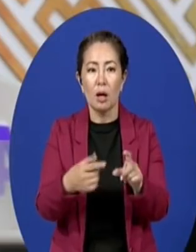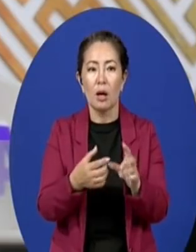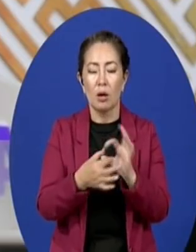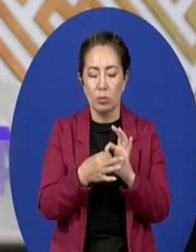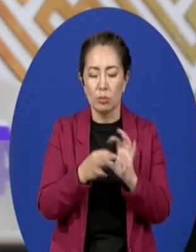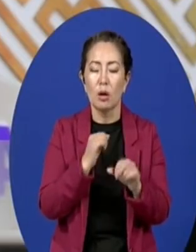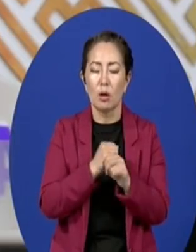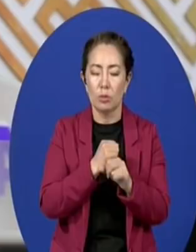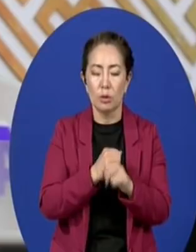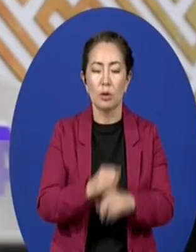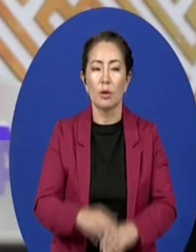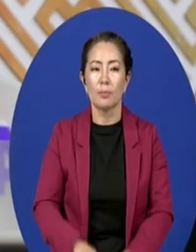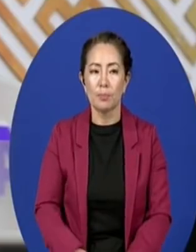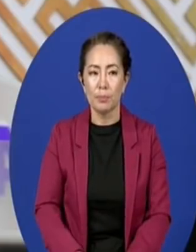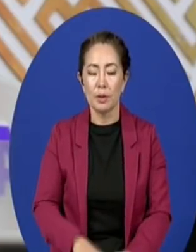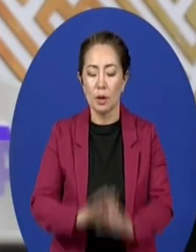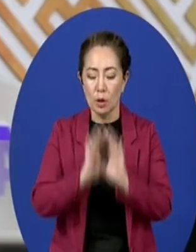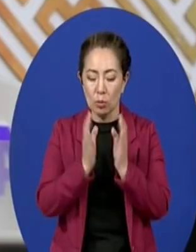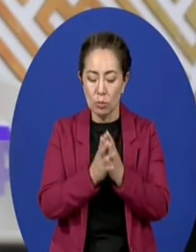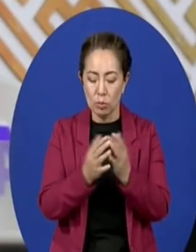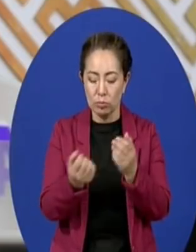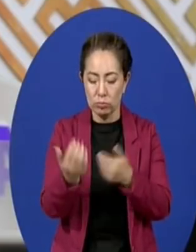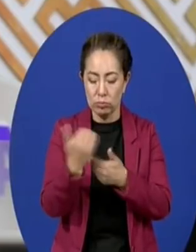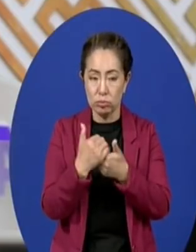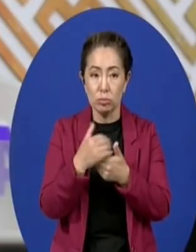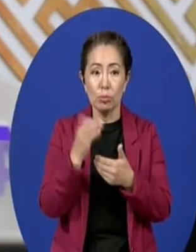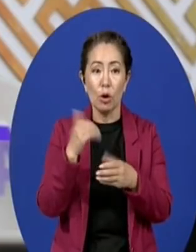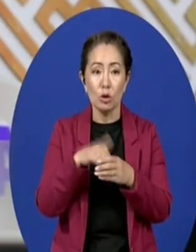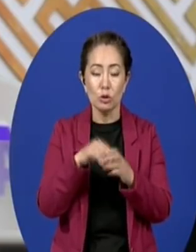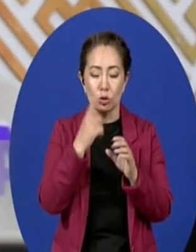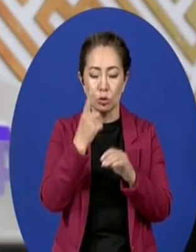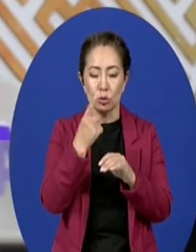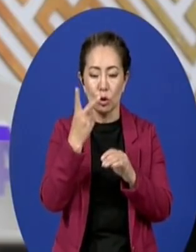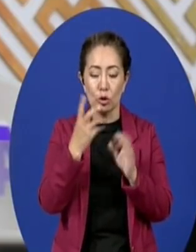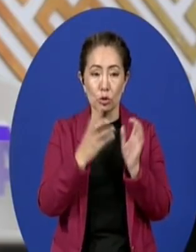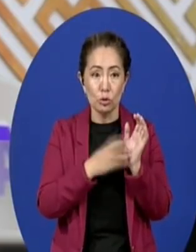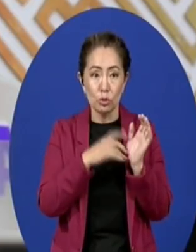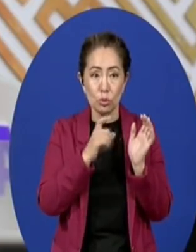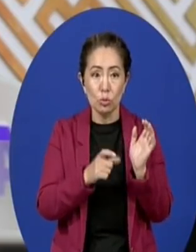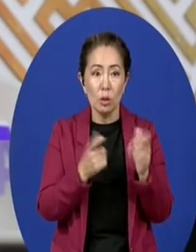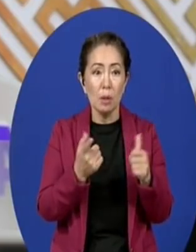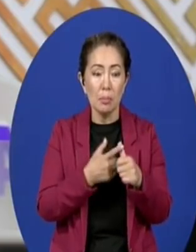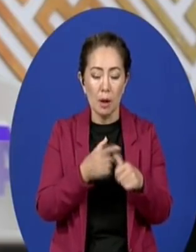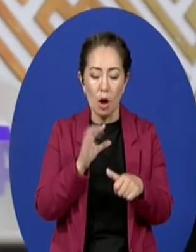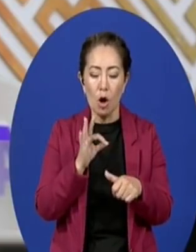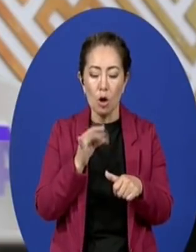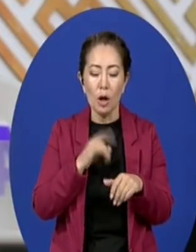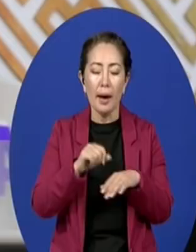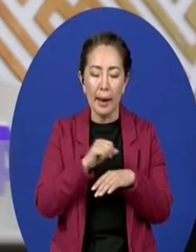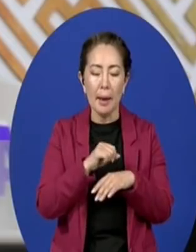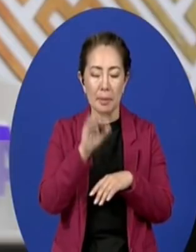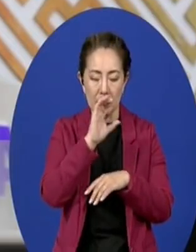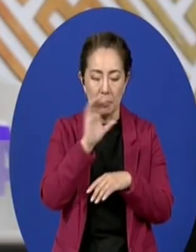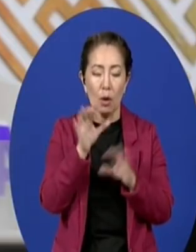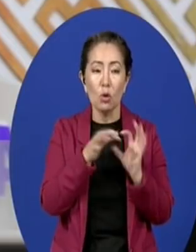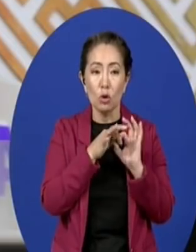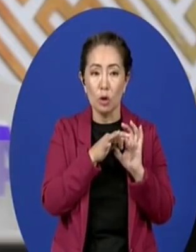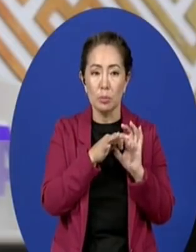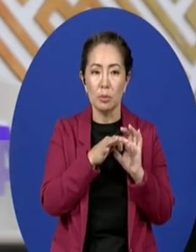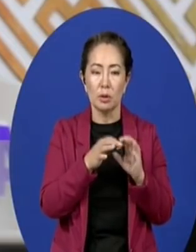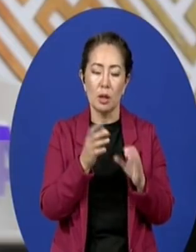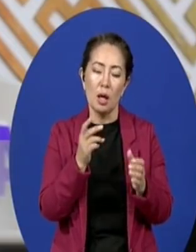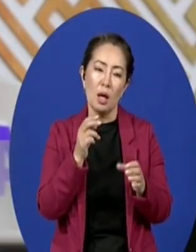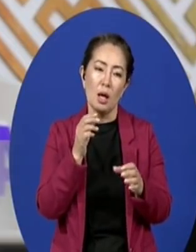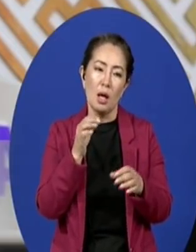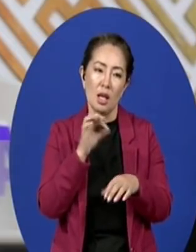холбоотой. Нийт шалгарсан оролцогчдын бол 129 нь Орхон аймгийн орон нутгийн аж ахуй нэгж байгууллага иргэд